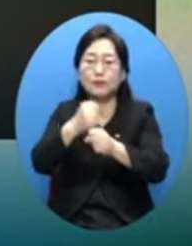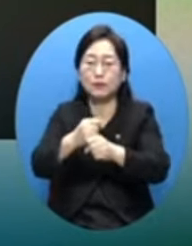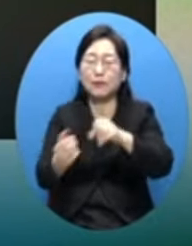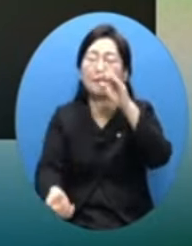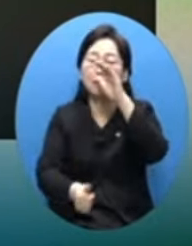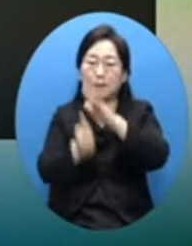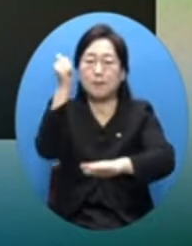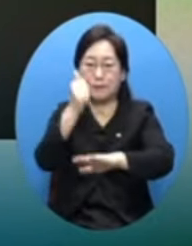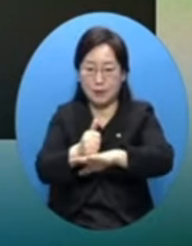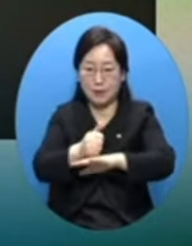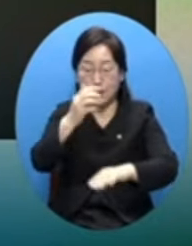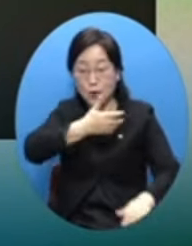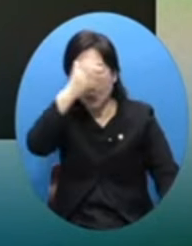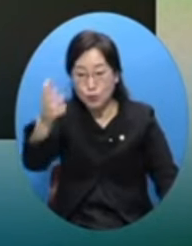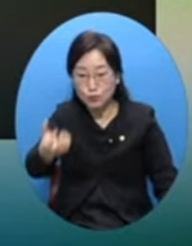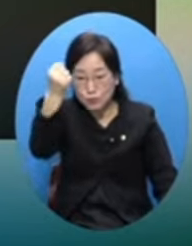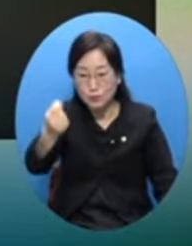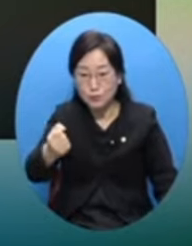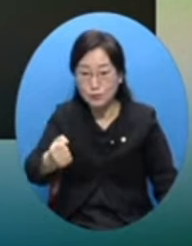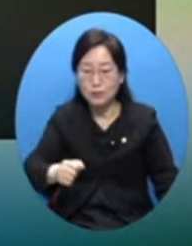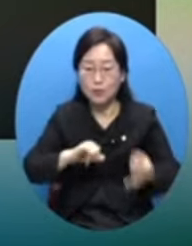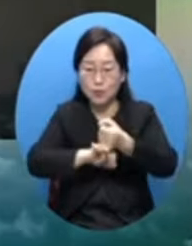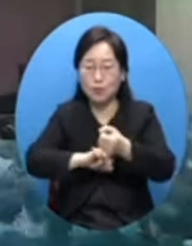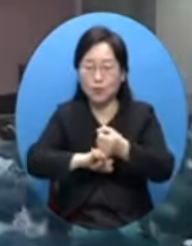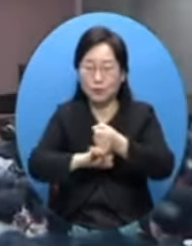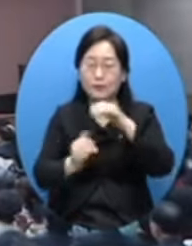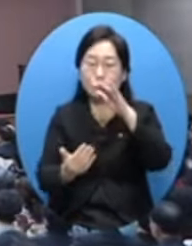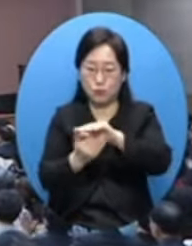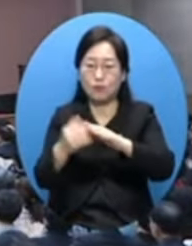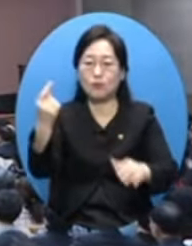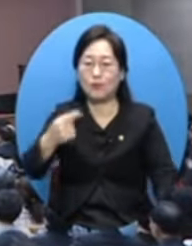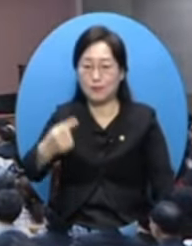그렇게까 꿈을 꾸고 나가면 꿈은 반드시 이루어지는